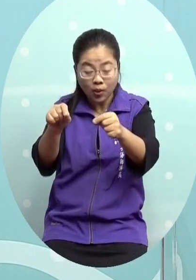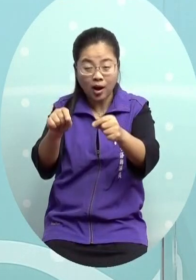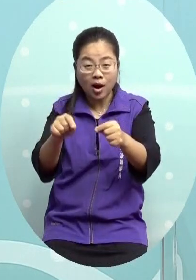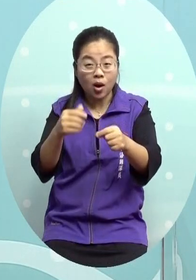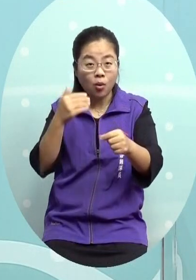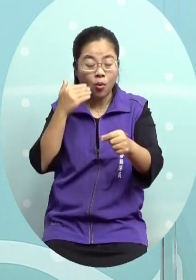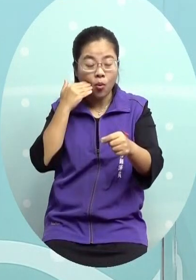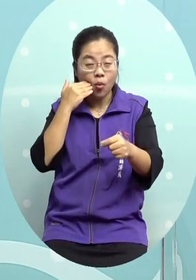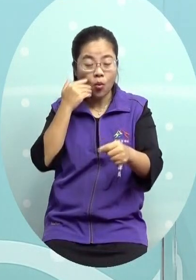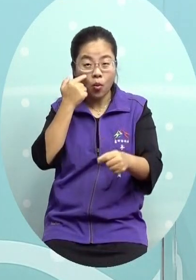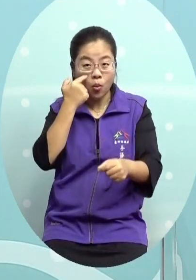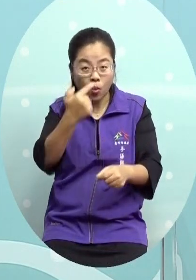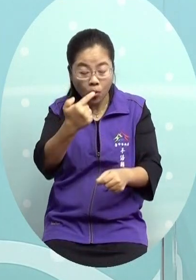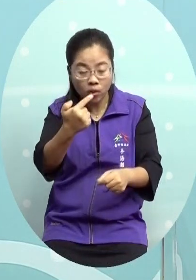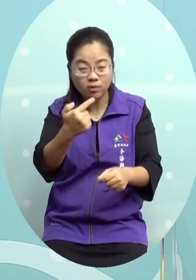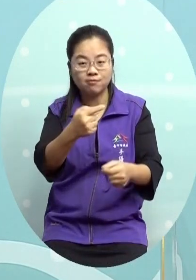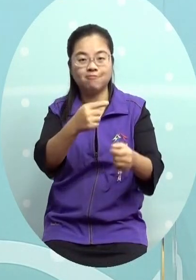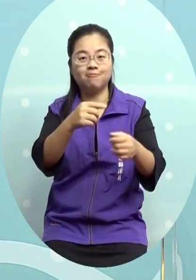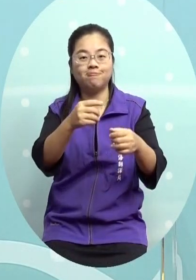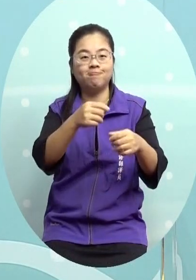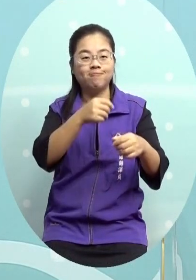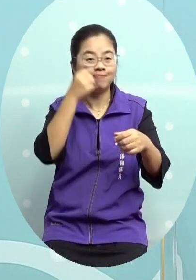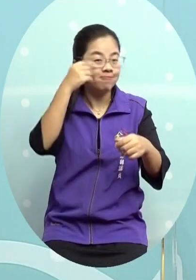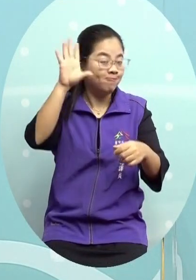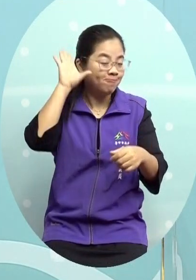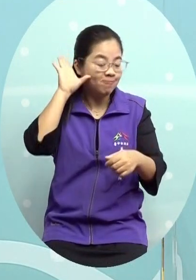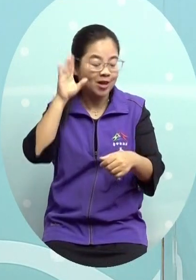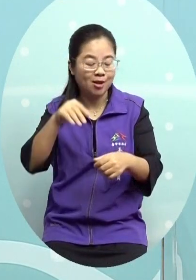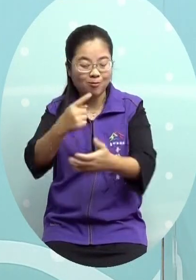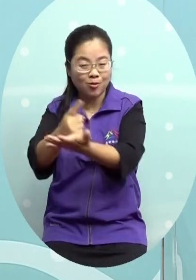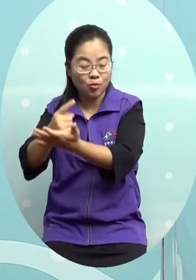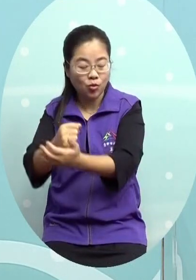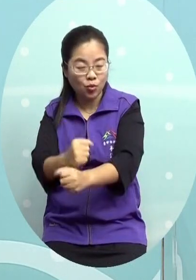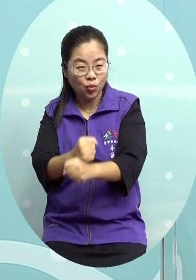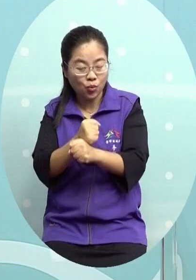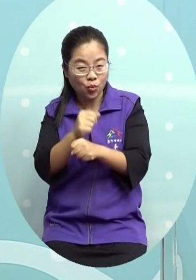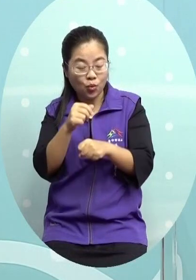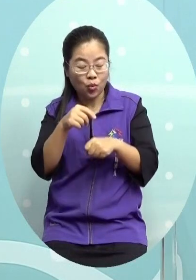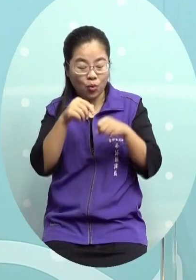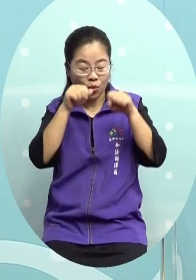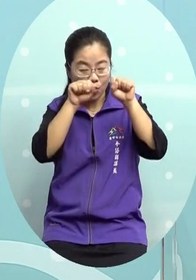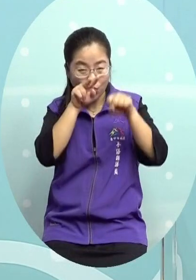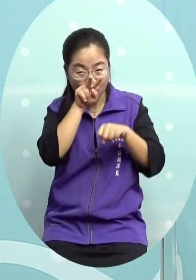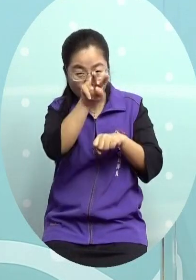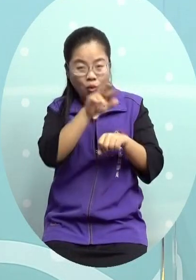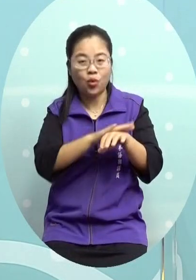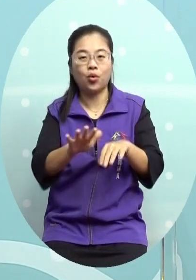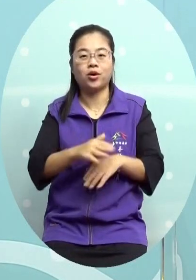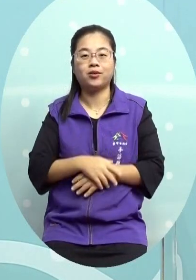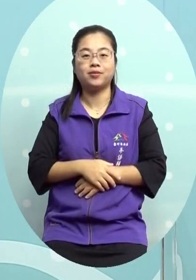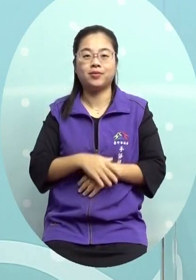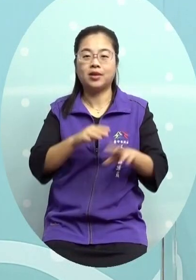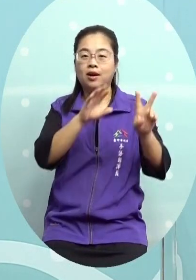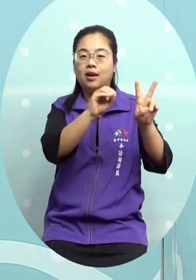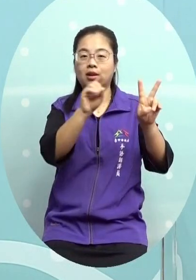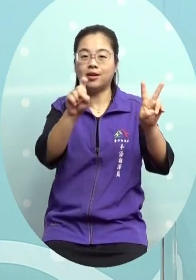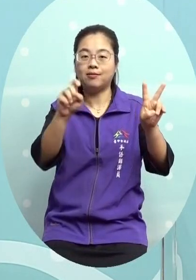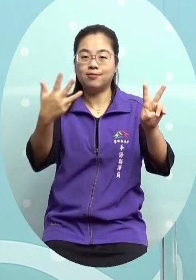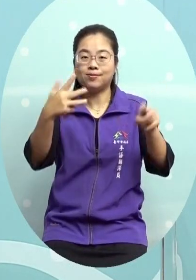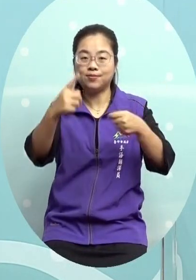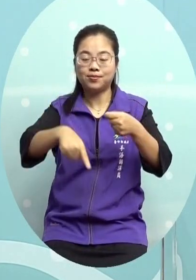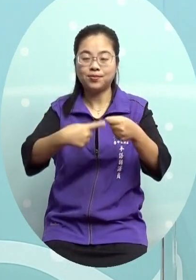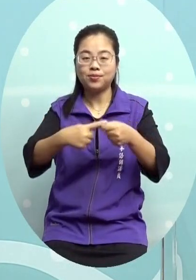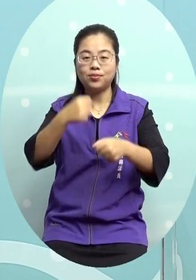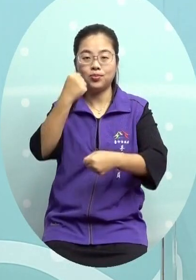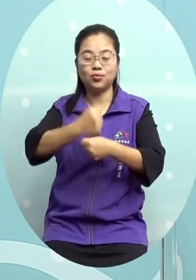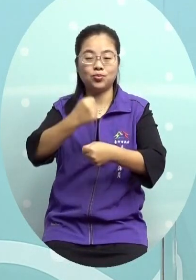易获得民众跟媒体关注的眼光。这也是为什么我们在2018年，我当时身